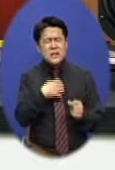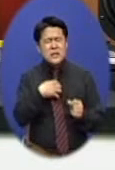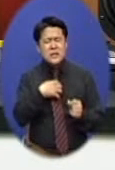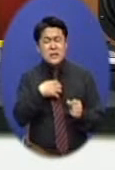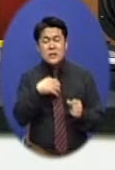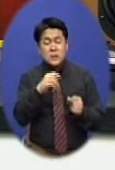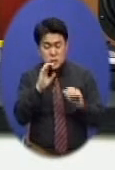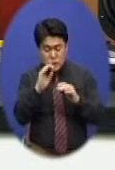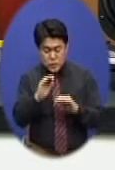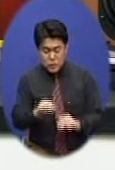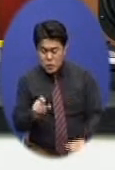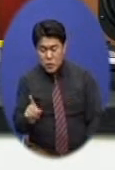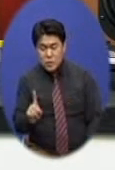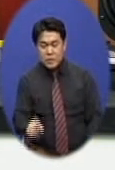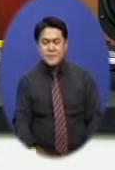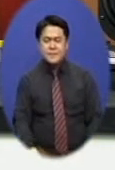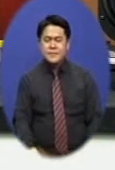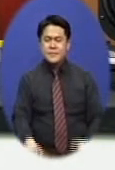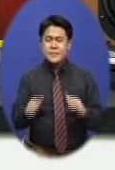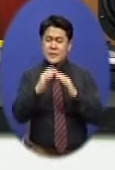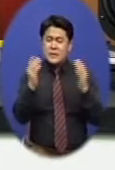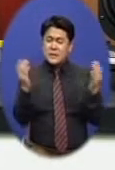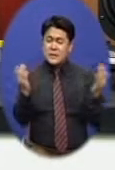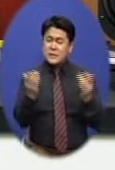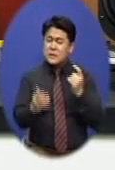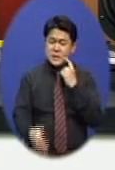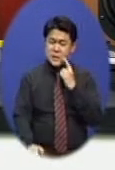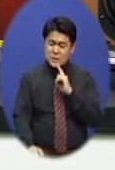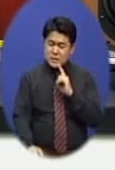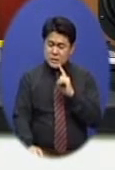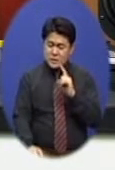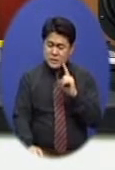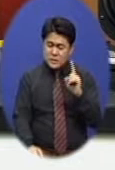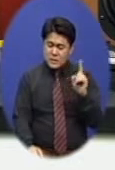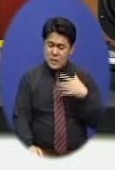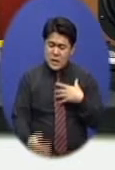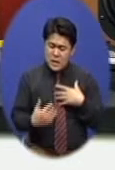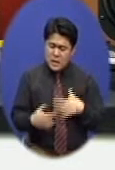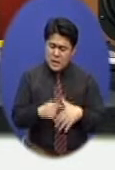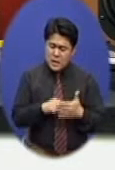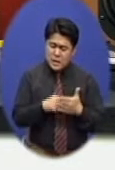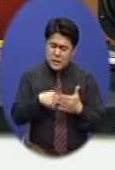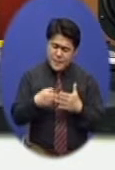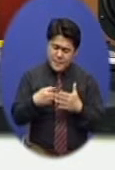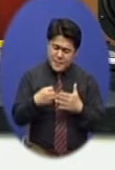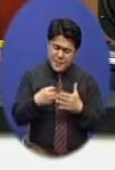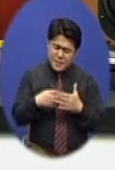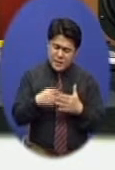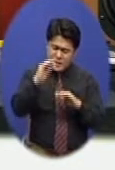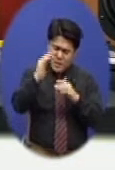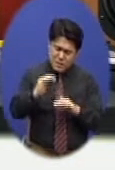다 거짓말이야. 다 거짓말이야. 여린 내 가슴에 속삭이던 말도 그 가사들이 다